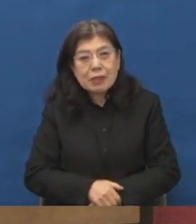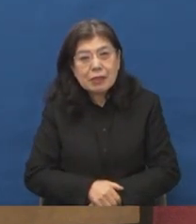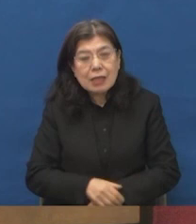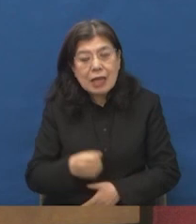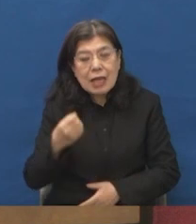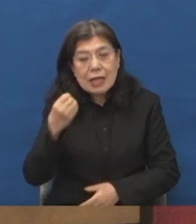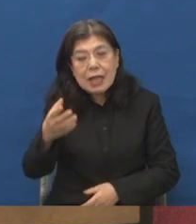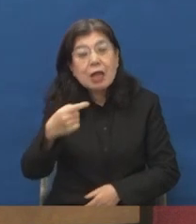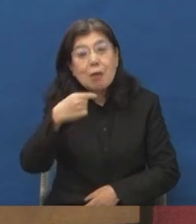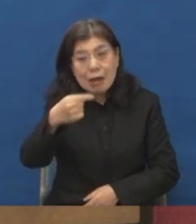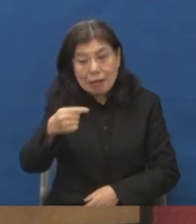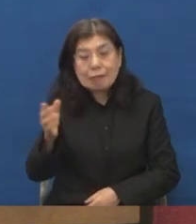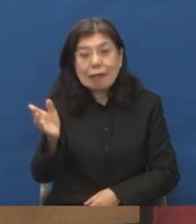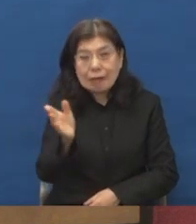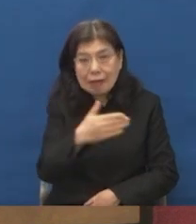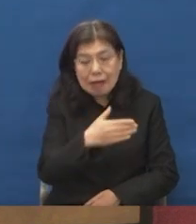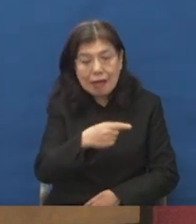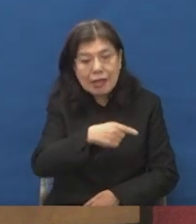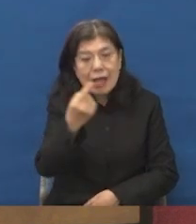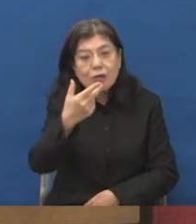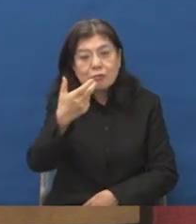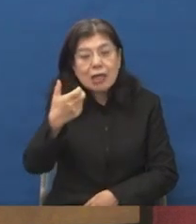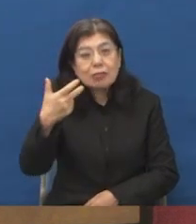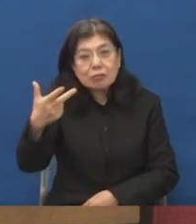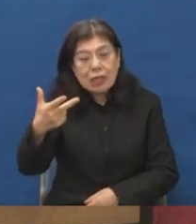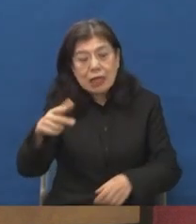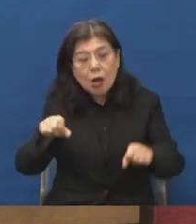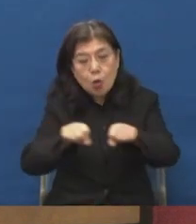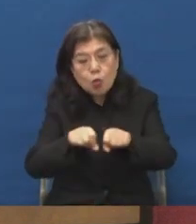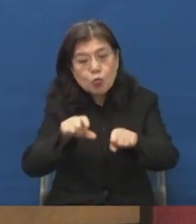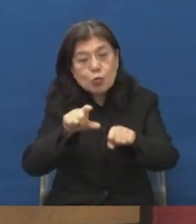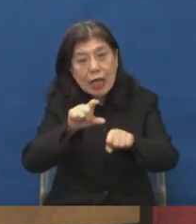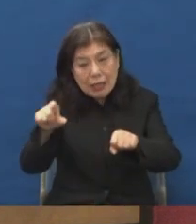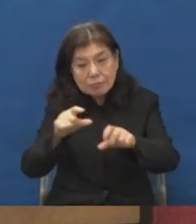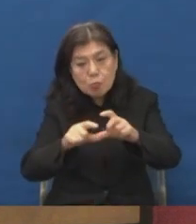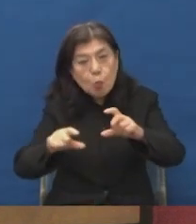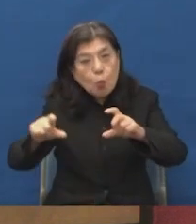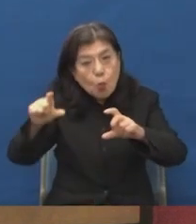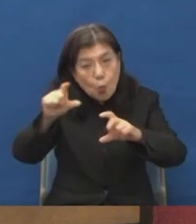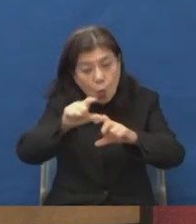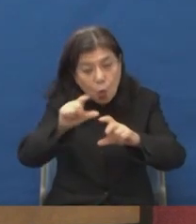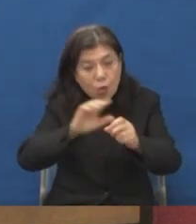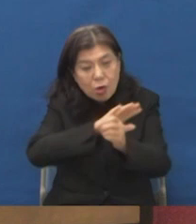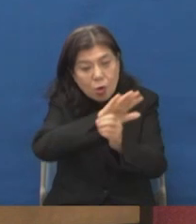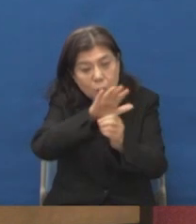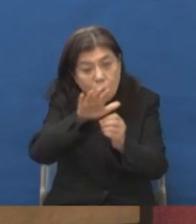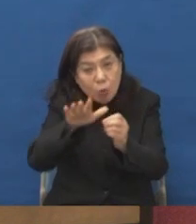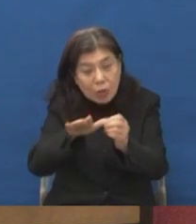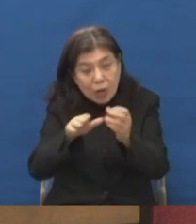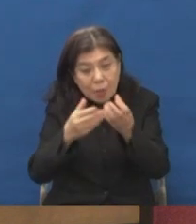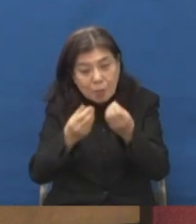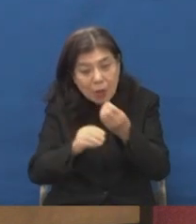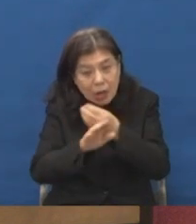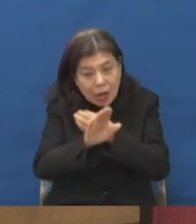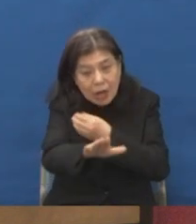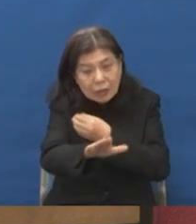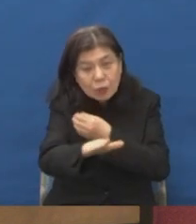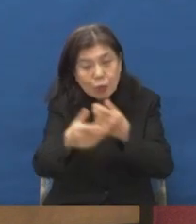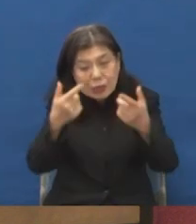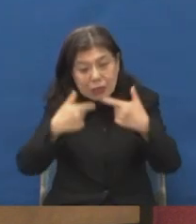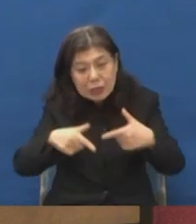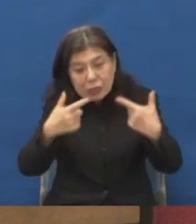令和元年度から177億円を増加し、コロナ禍から日常を取り戻す方向での予算編成を実施され